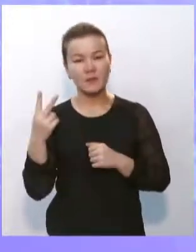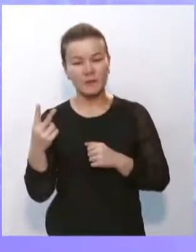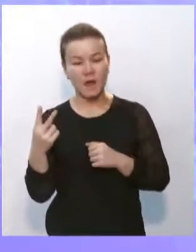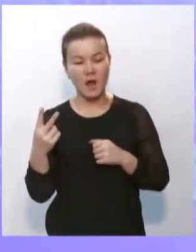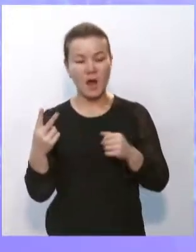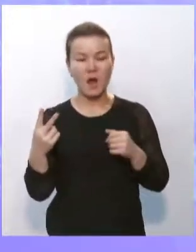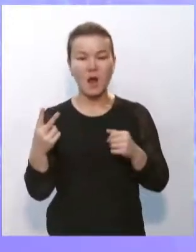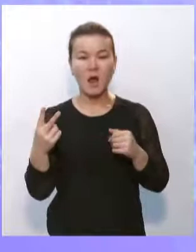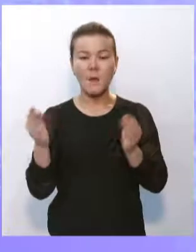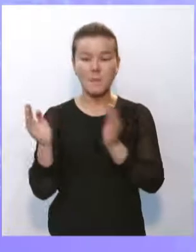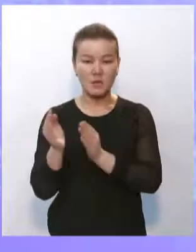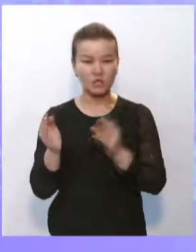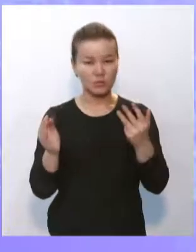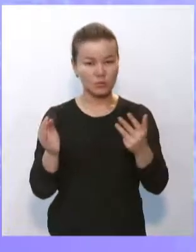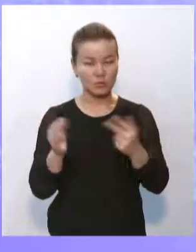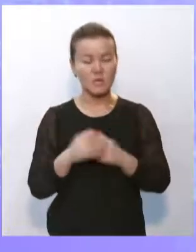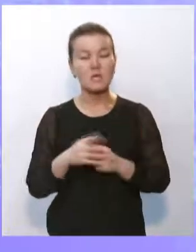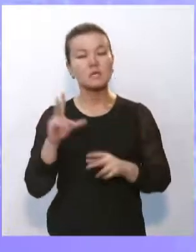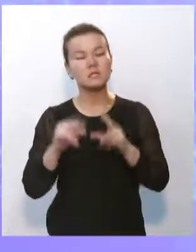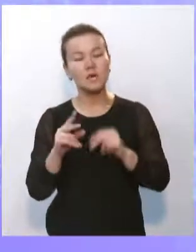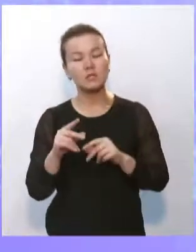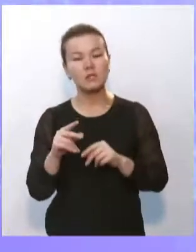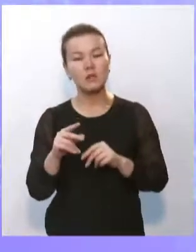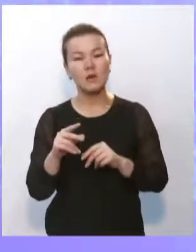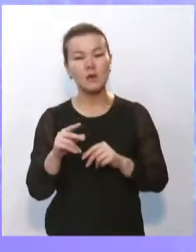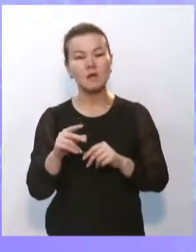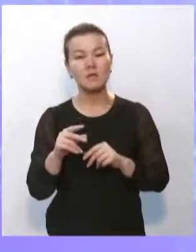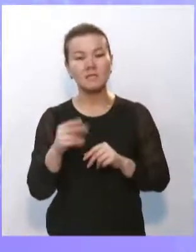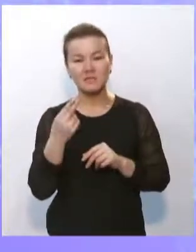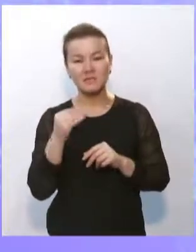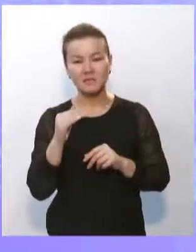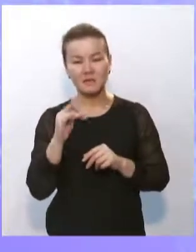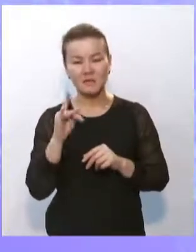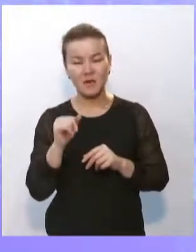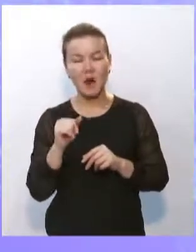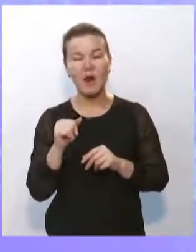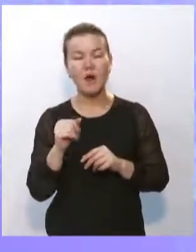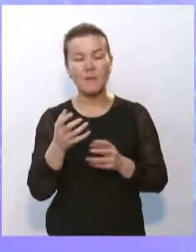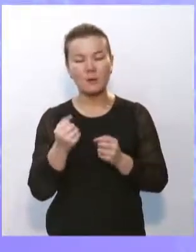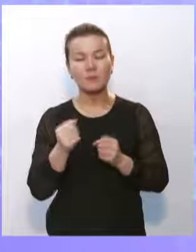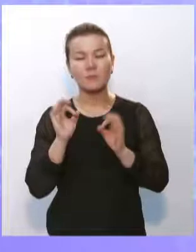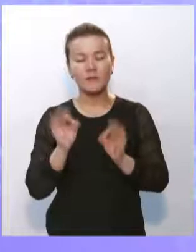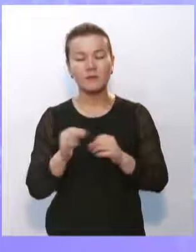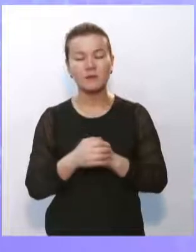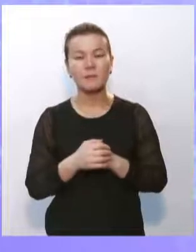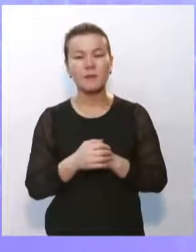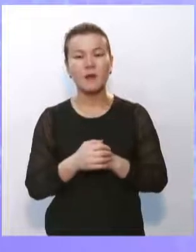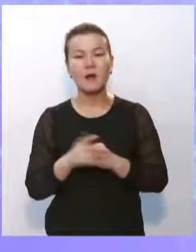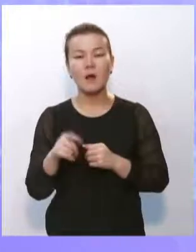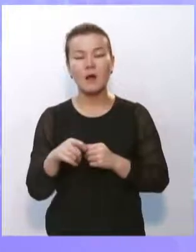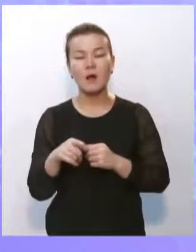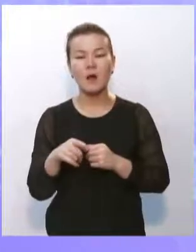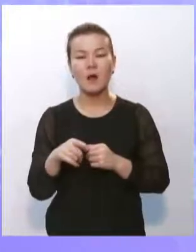значит цифра в частном подобраны верно сносим пять десятков